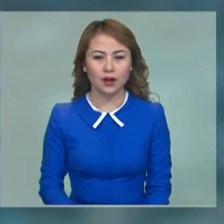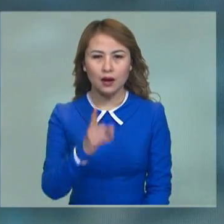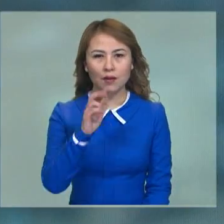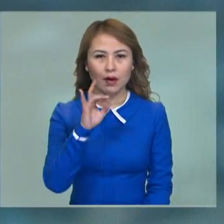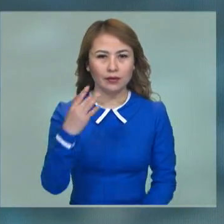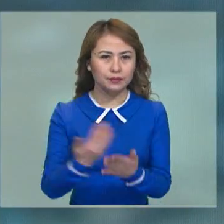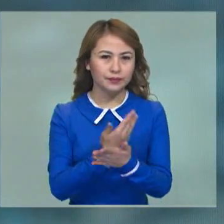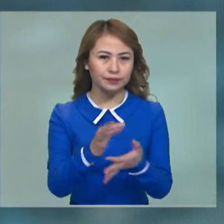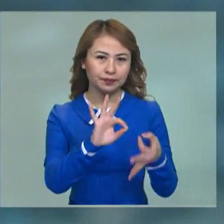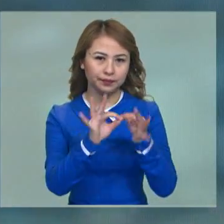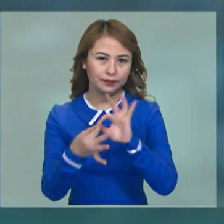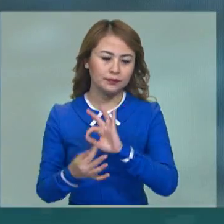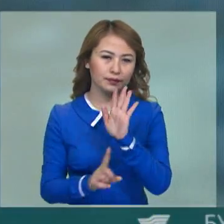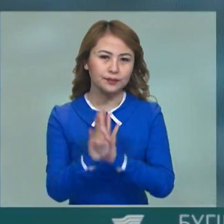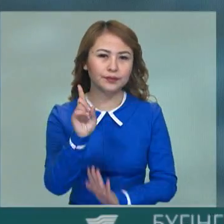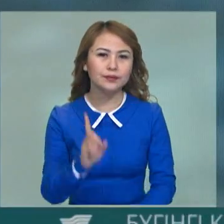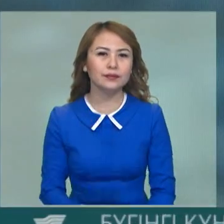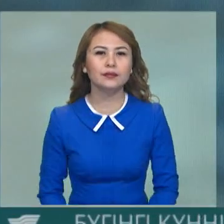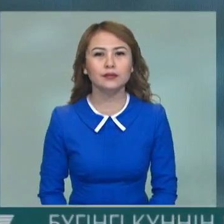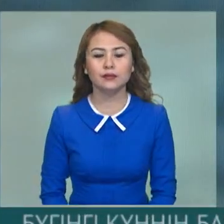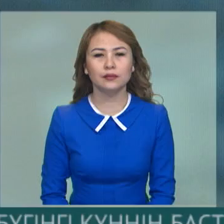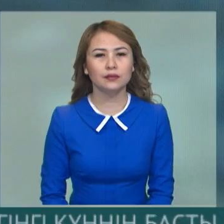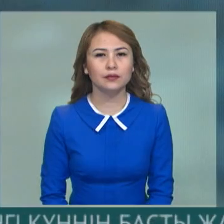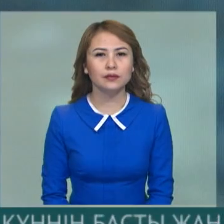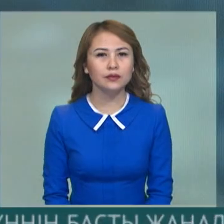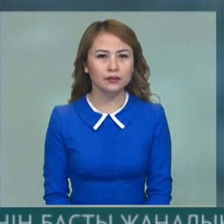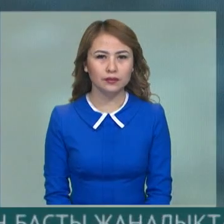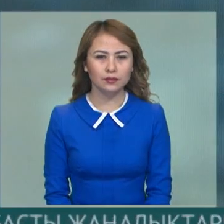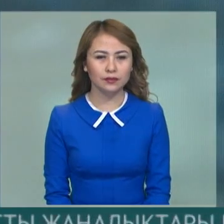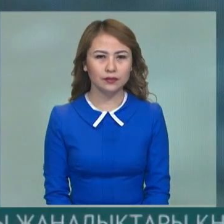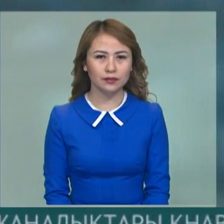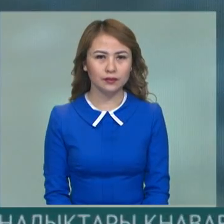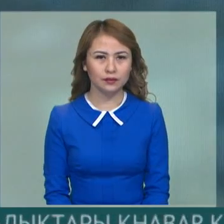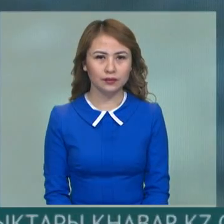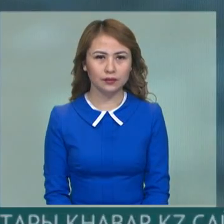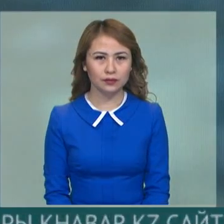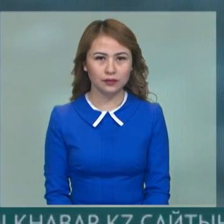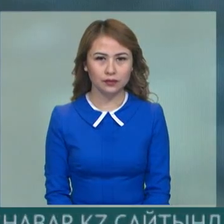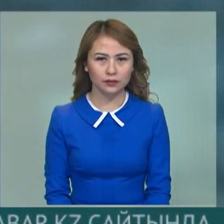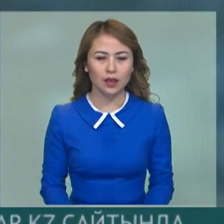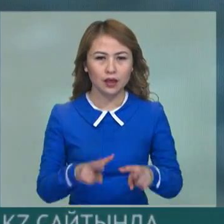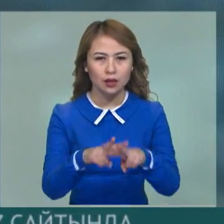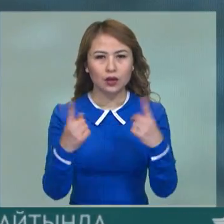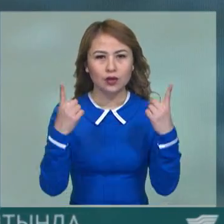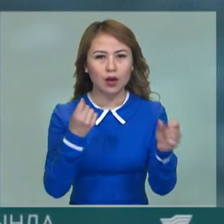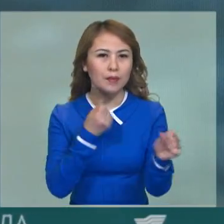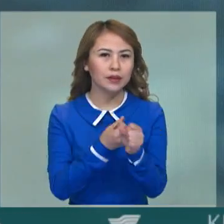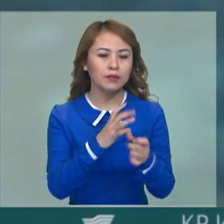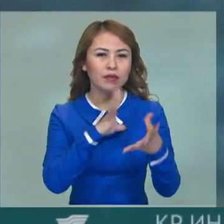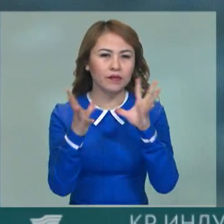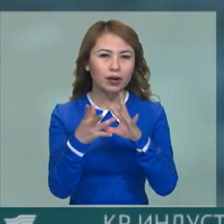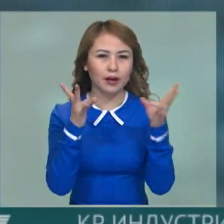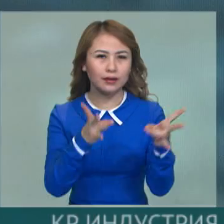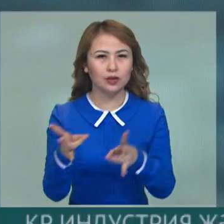Хабар арнасын тілшілер әзірлеген жаңалықтар легімен таныс болыңыздар. Студияда Мөлдір Доспаева, сурд аудармада Жанбота Сәрсенбаева. Елордадағы ірі жол